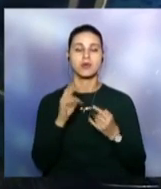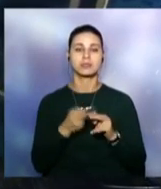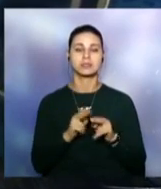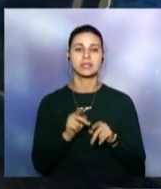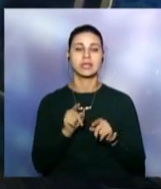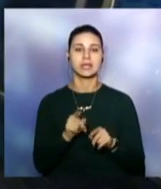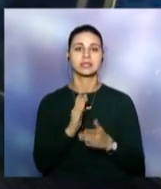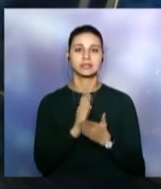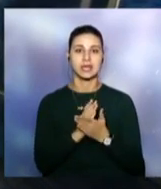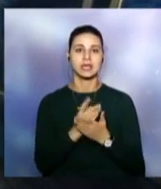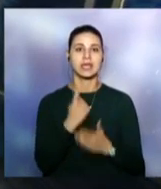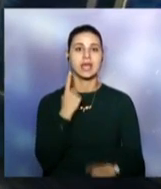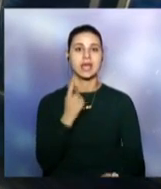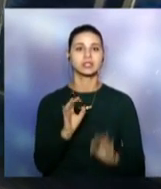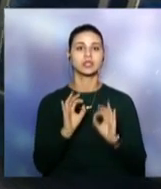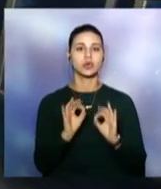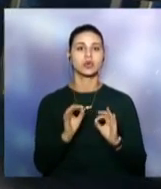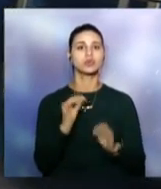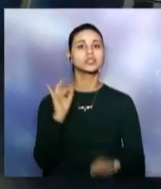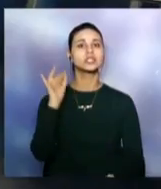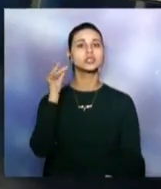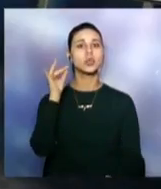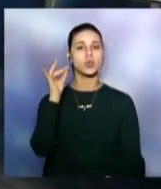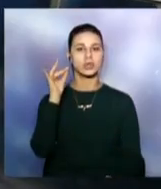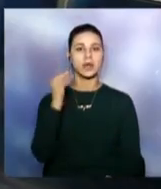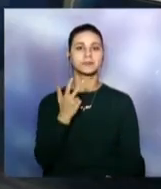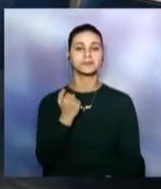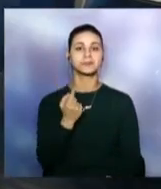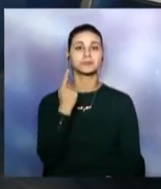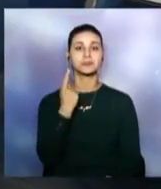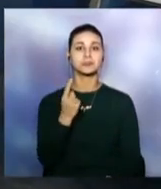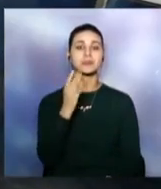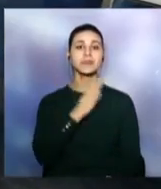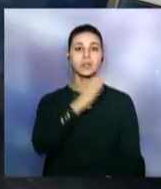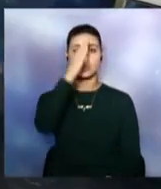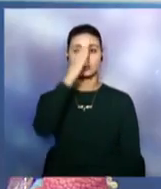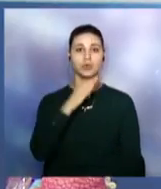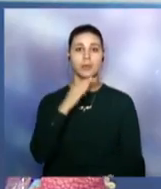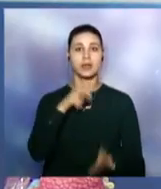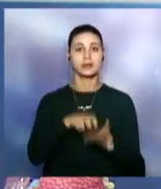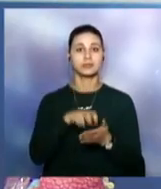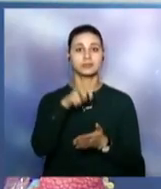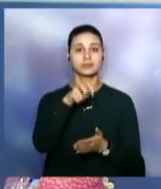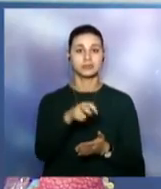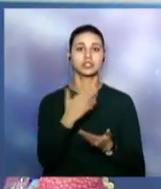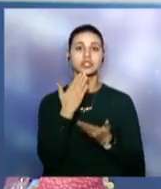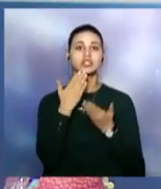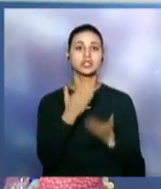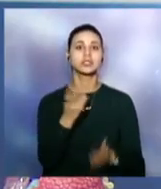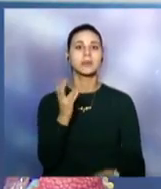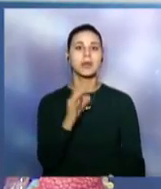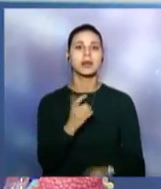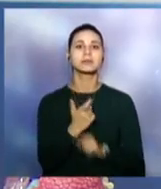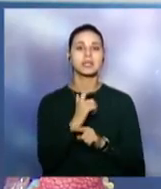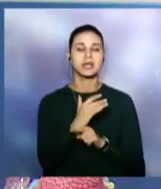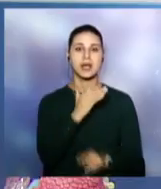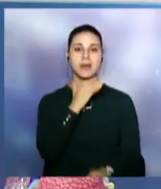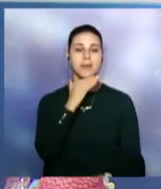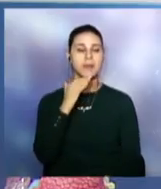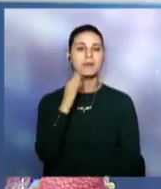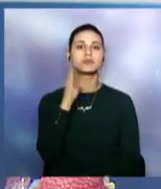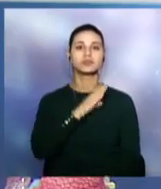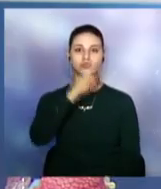არის ერთი კონკრეტული ისტორია. მართალია, ერთი მშობელი გვისვამს ამ შემთხვევაში კითხვას, მაგრამ ძალიან ბევრი მშობლის